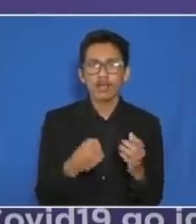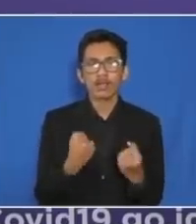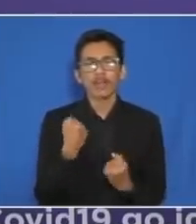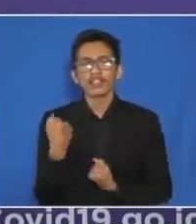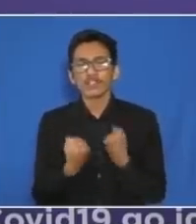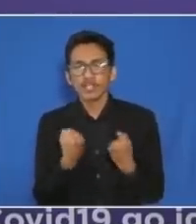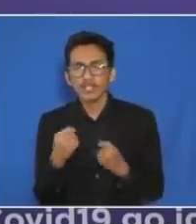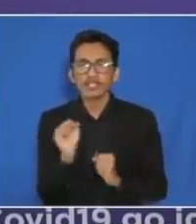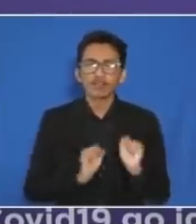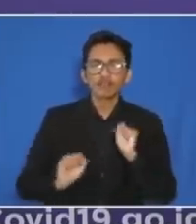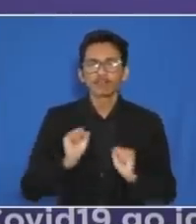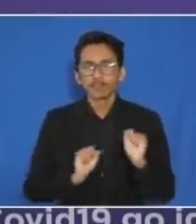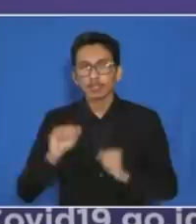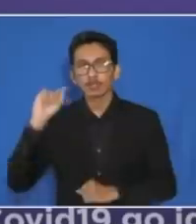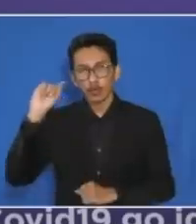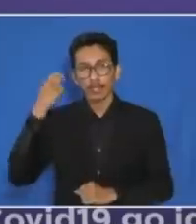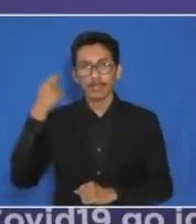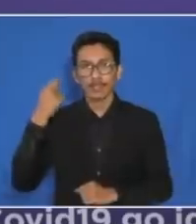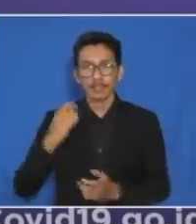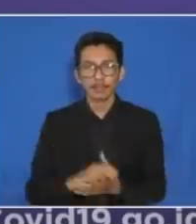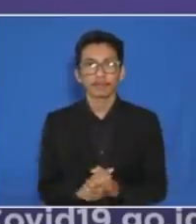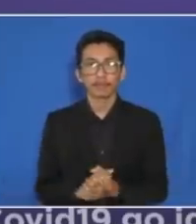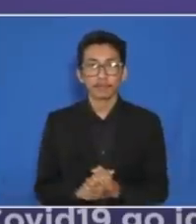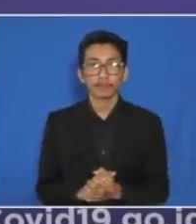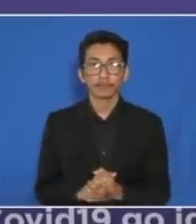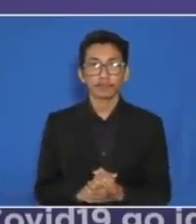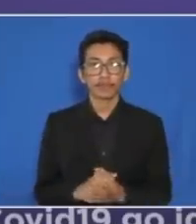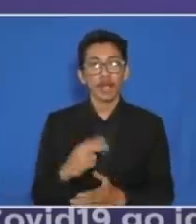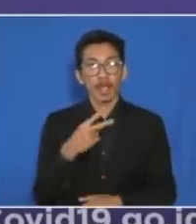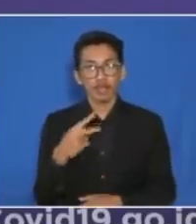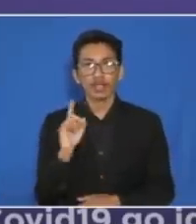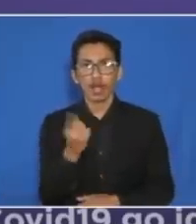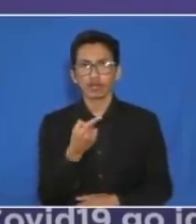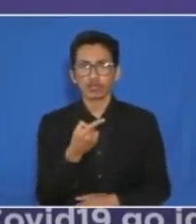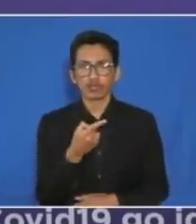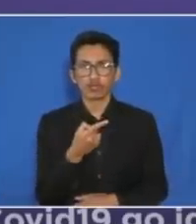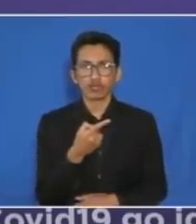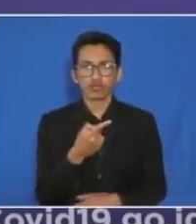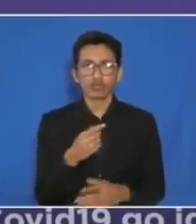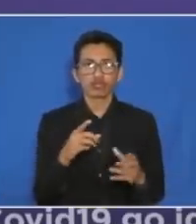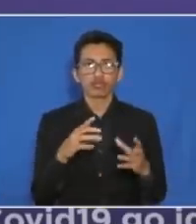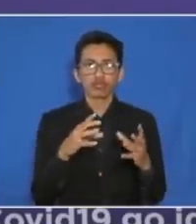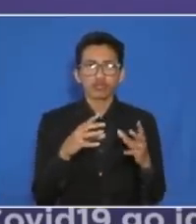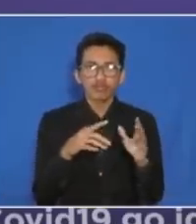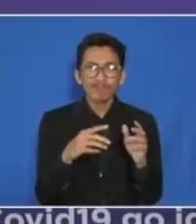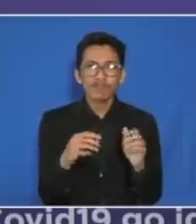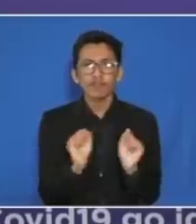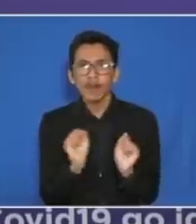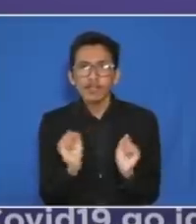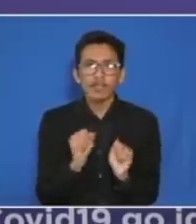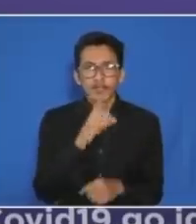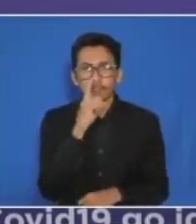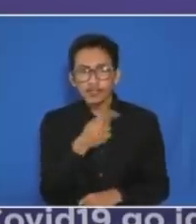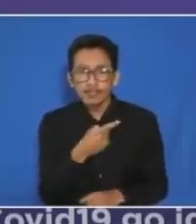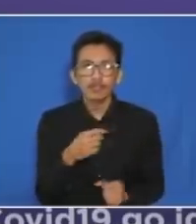masyarakat oleh karena itu diperlukan suatu mekanisme yang cepat dan valid